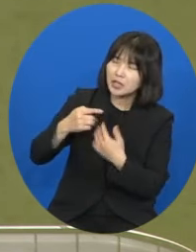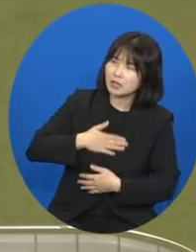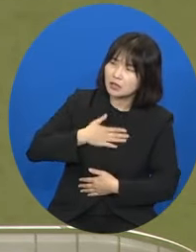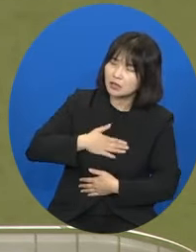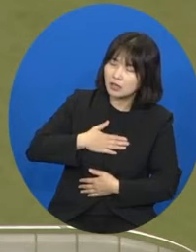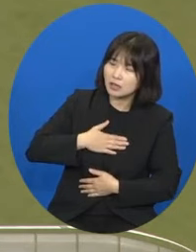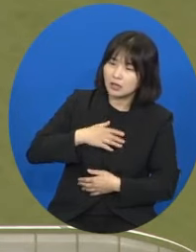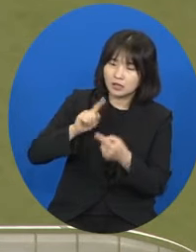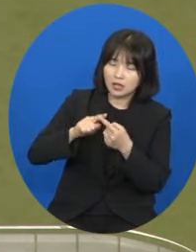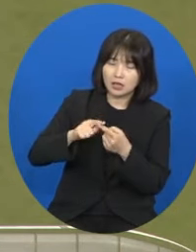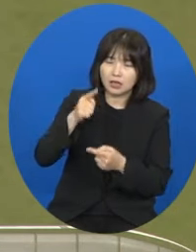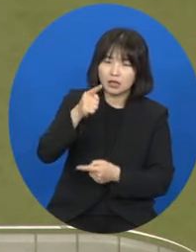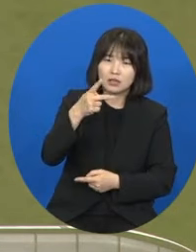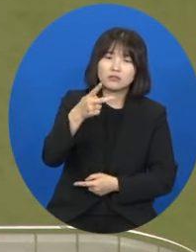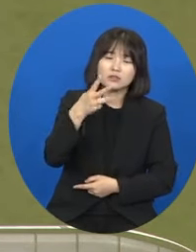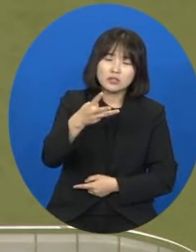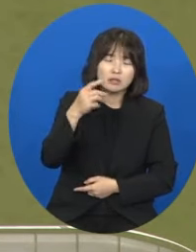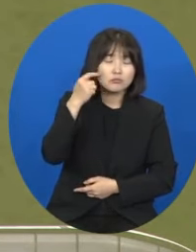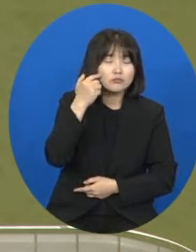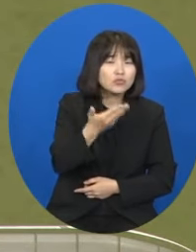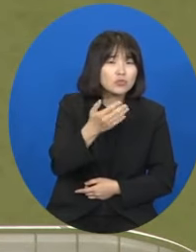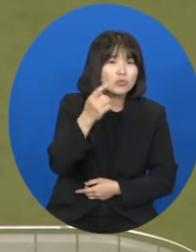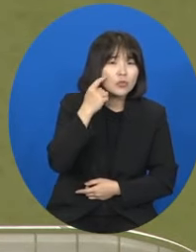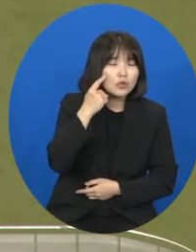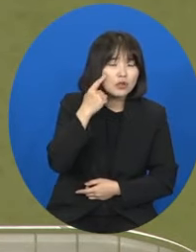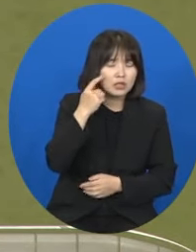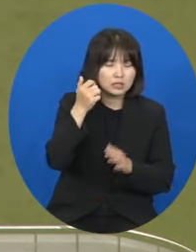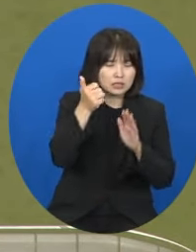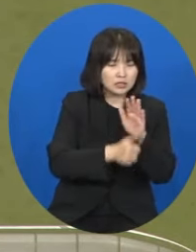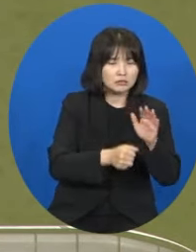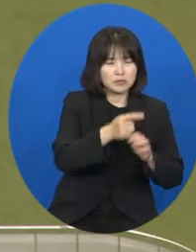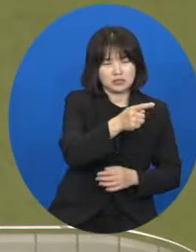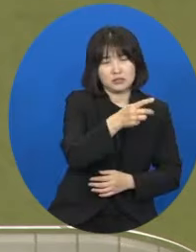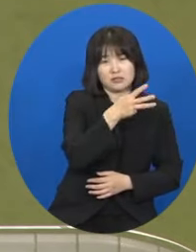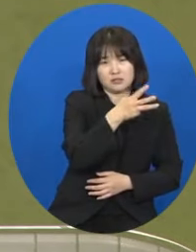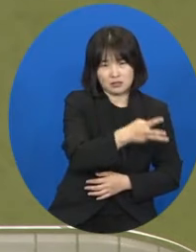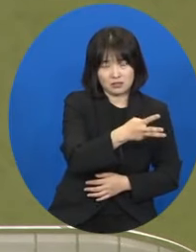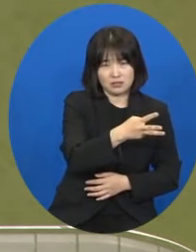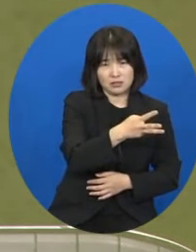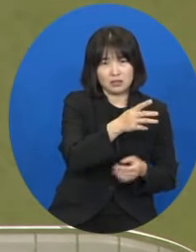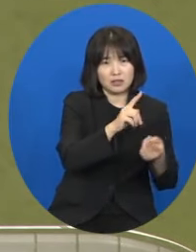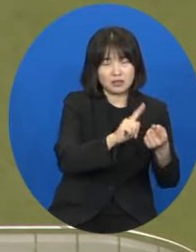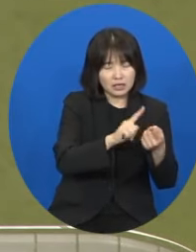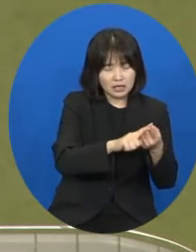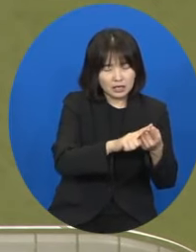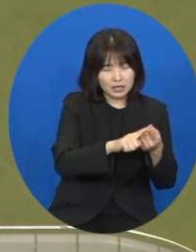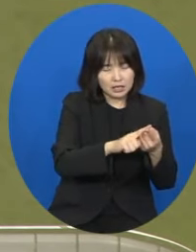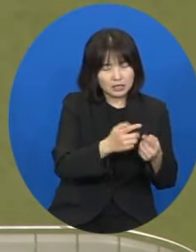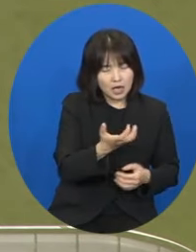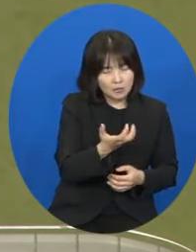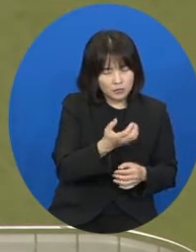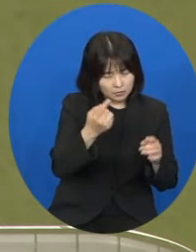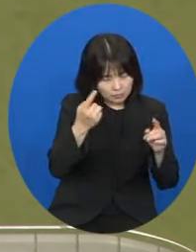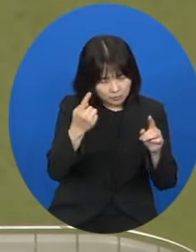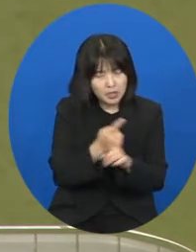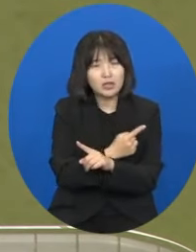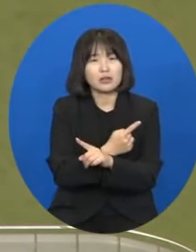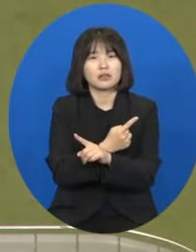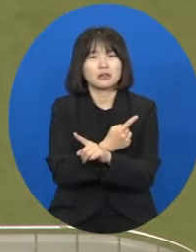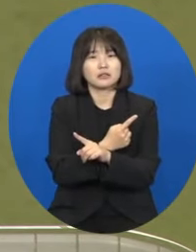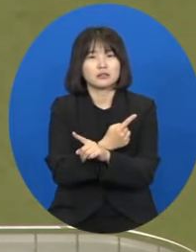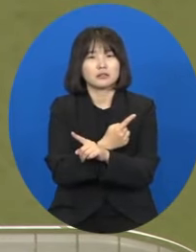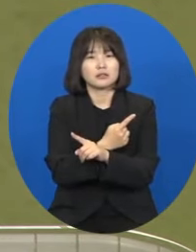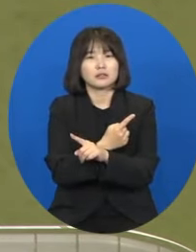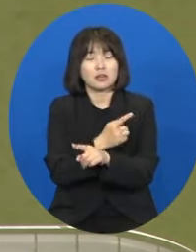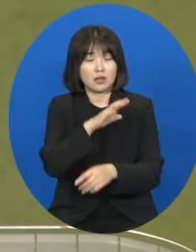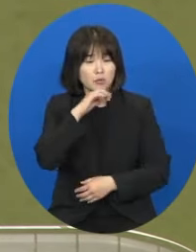세 번이나 물어보시나? 실패했던 세 번의 그 숯불 앞에서의 장소, 숯불의 아픔을 바꾸어서 베드로야,